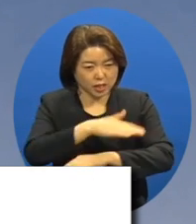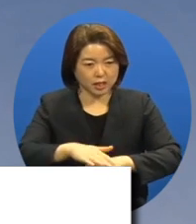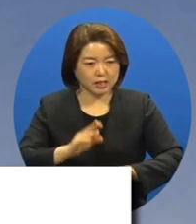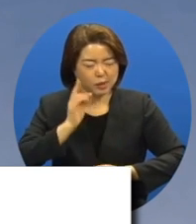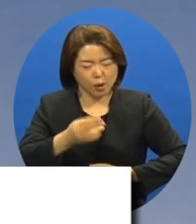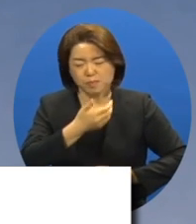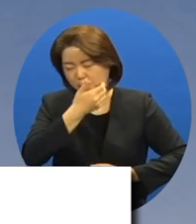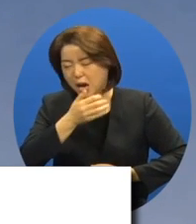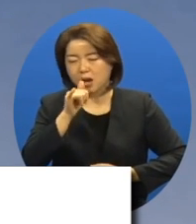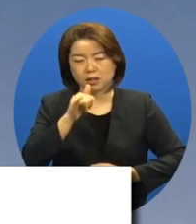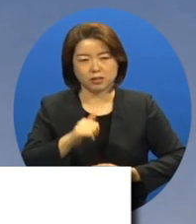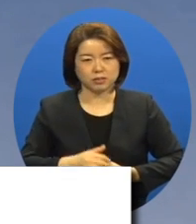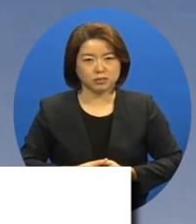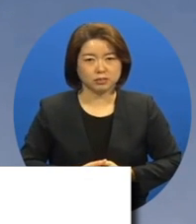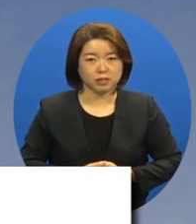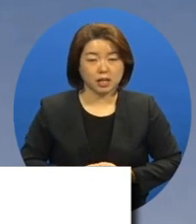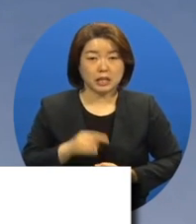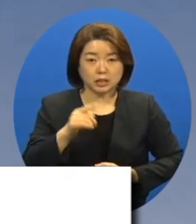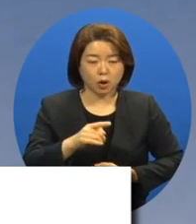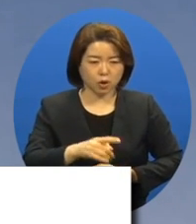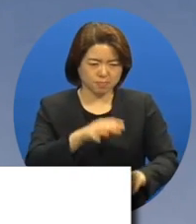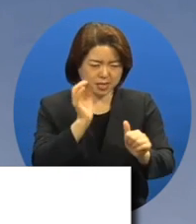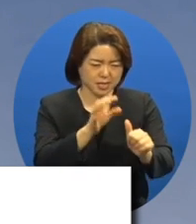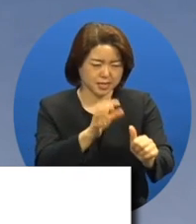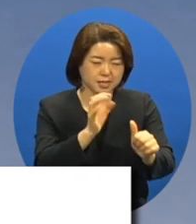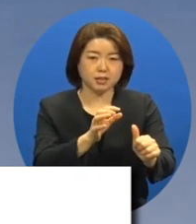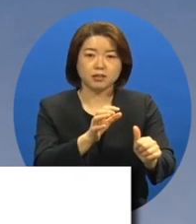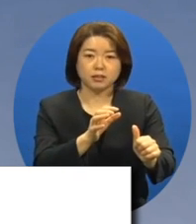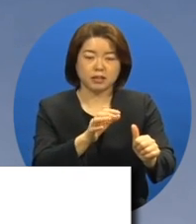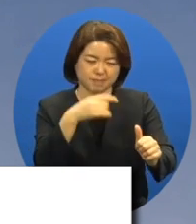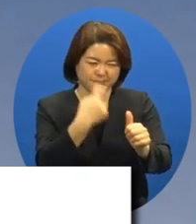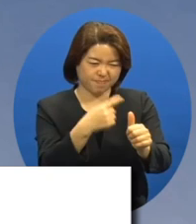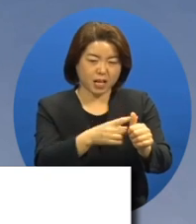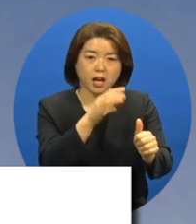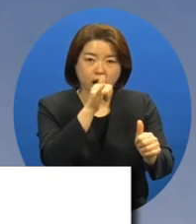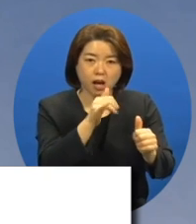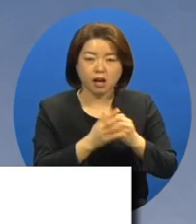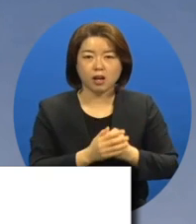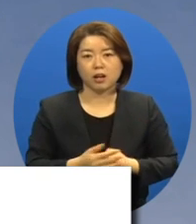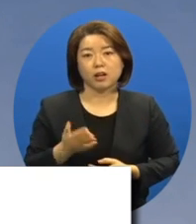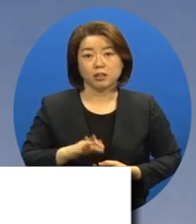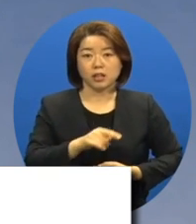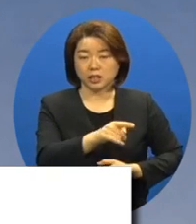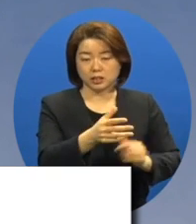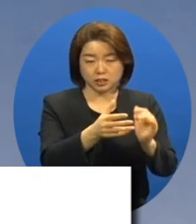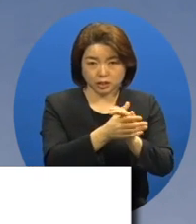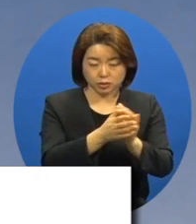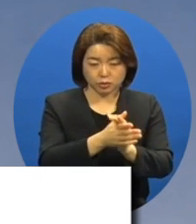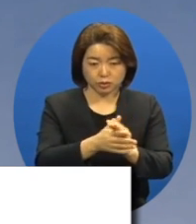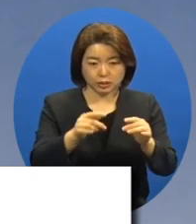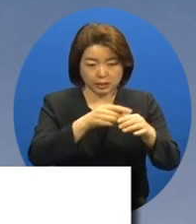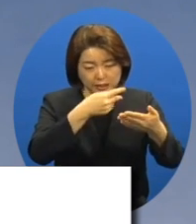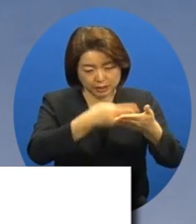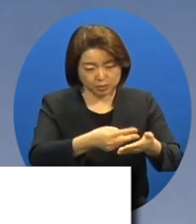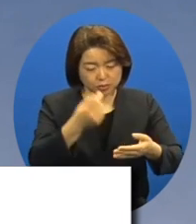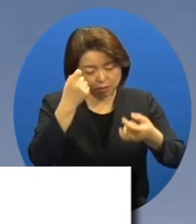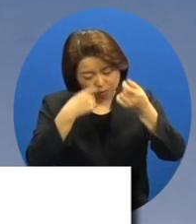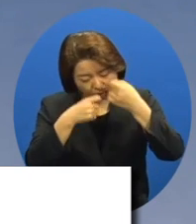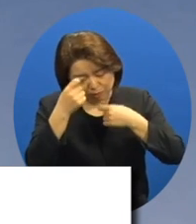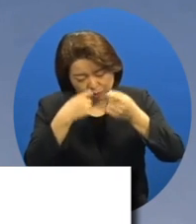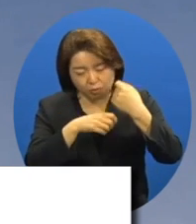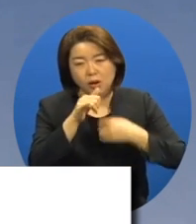부끄럽다 그러면서 막 호통을 치고 그 친구는 침대에 누워서 울고